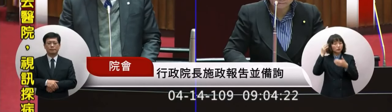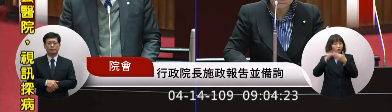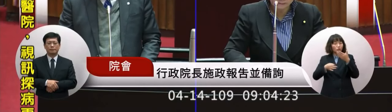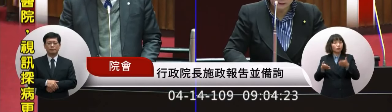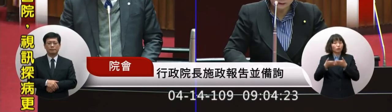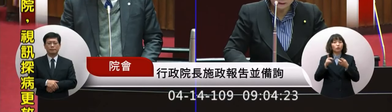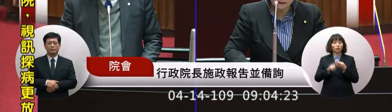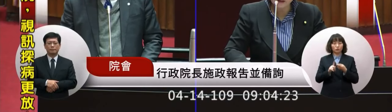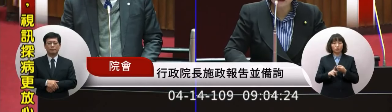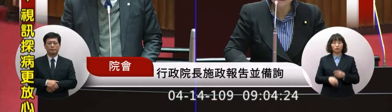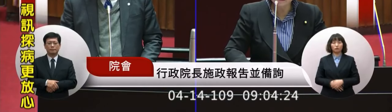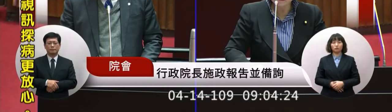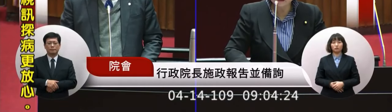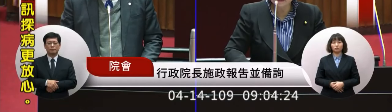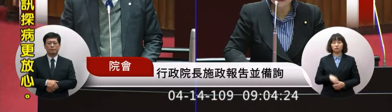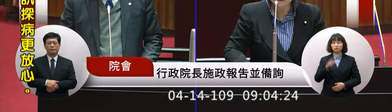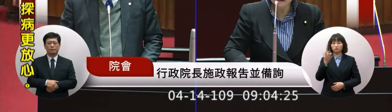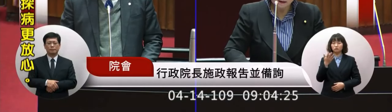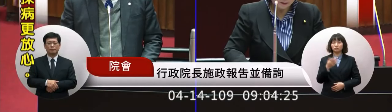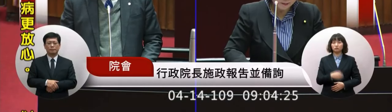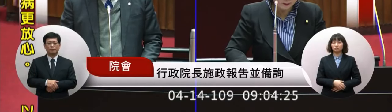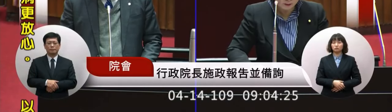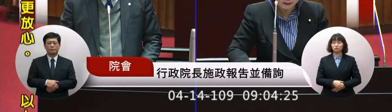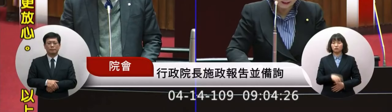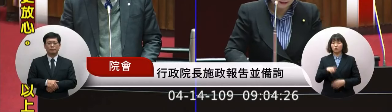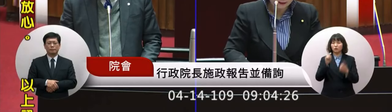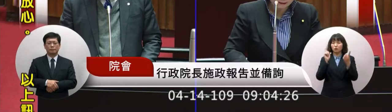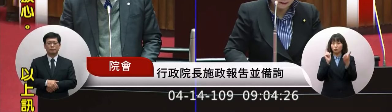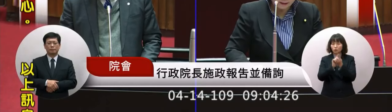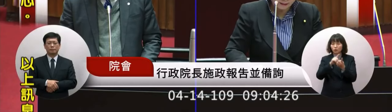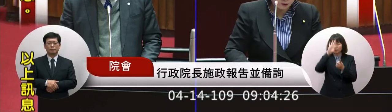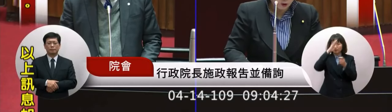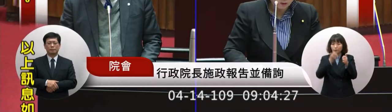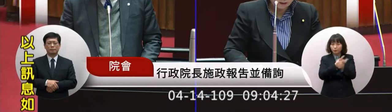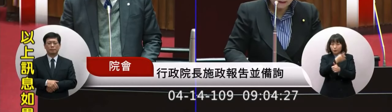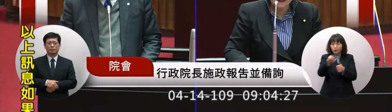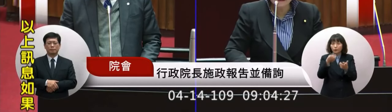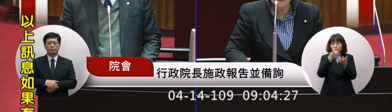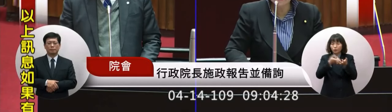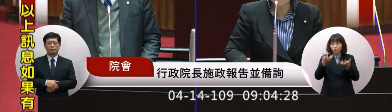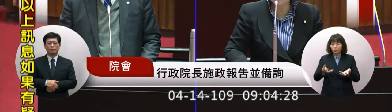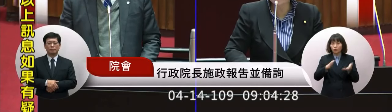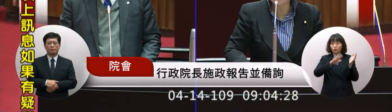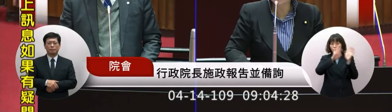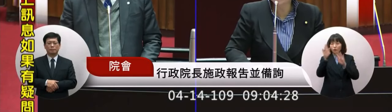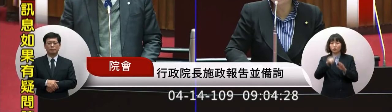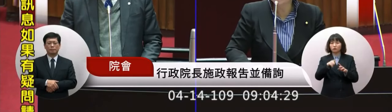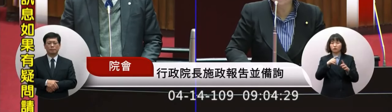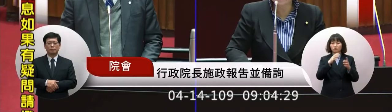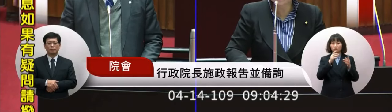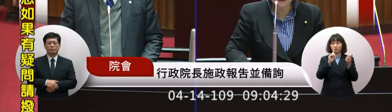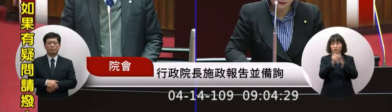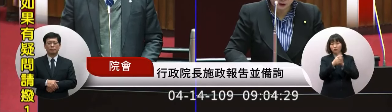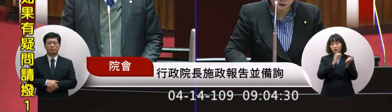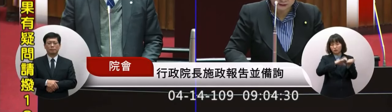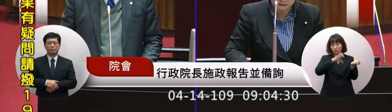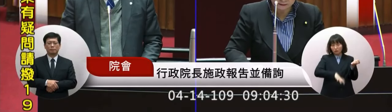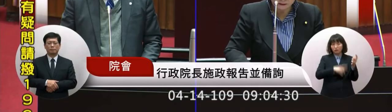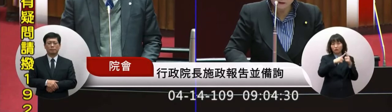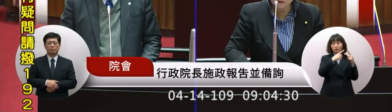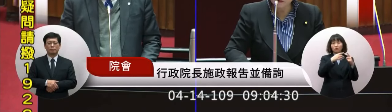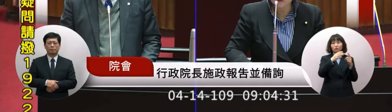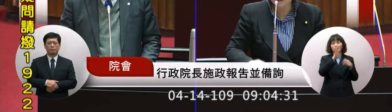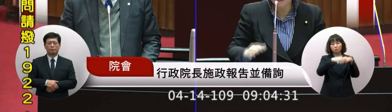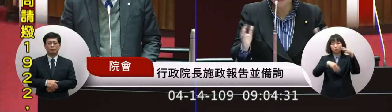要性。但是院长，面对疫情严重，现在呢医疗院所的人力都在吃